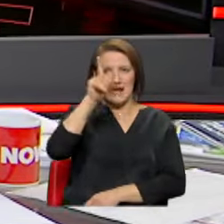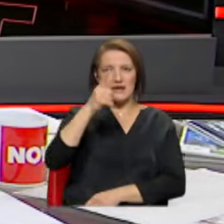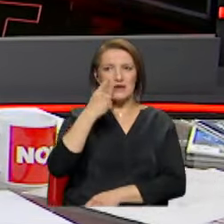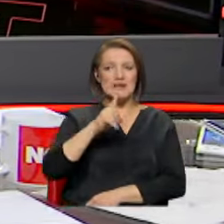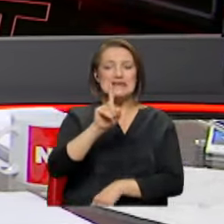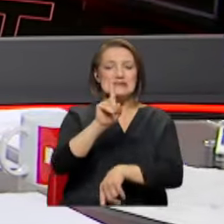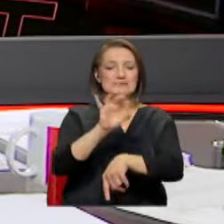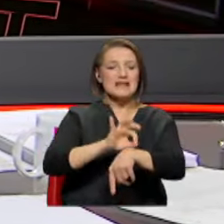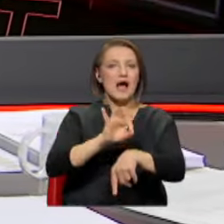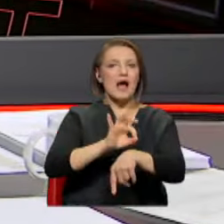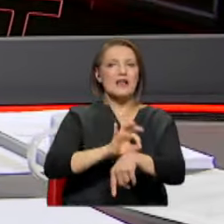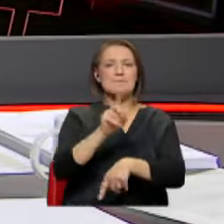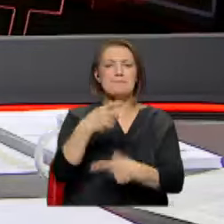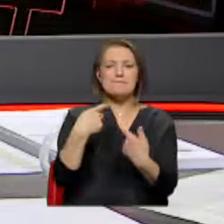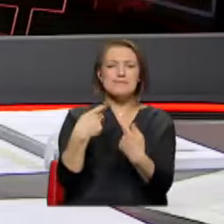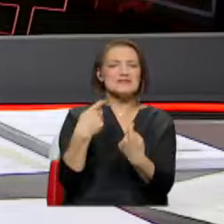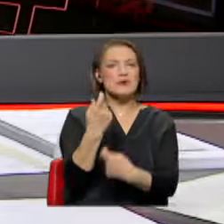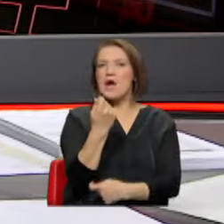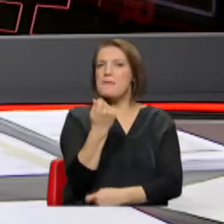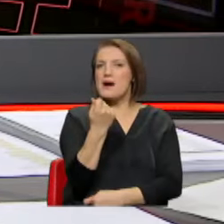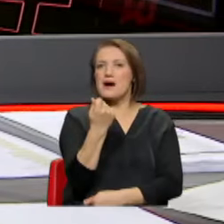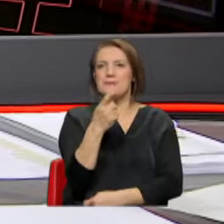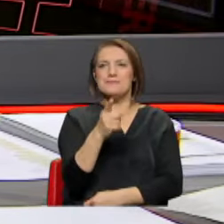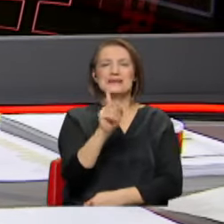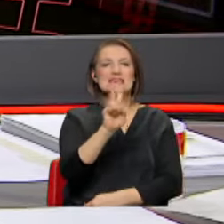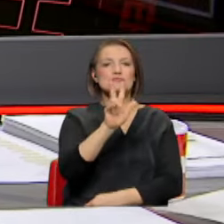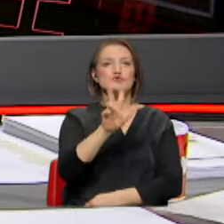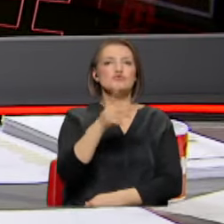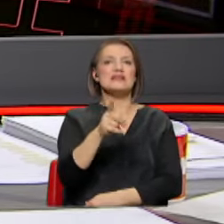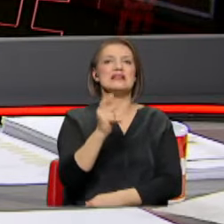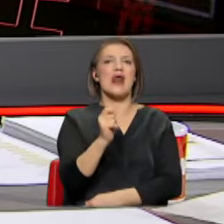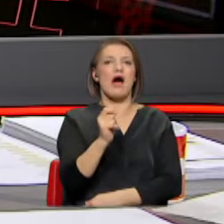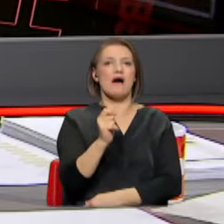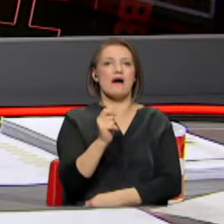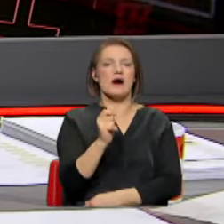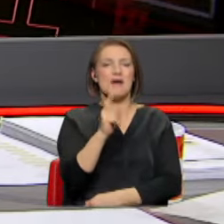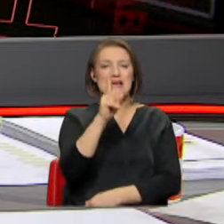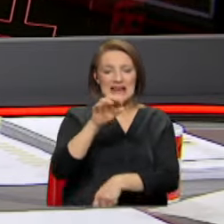günlük değil dakikalık masrafı. Efendim bir paylaşıma göre 23 bin liraymış.